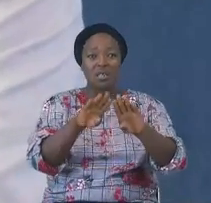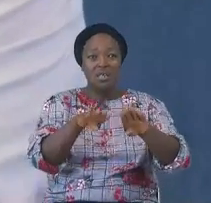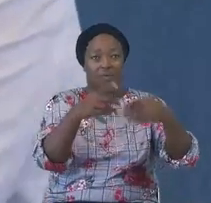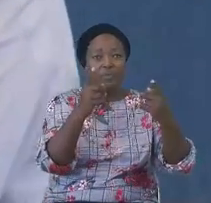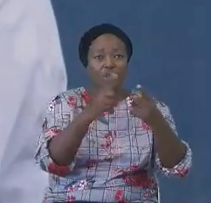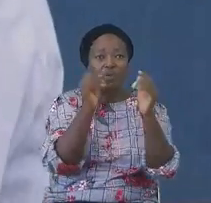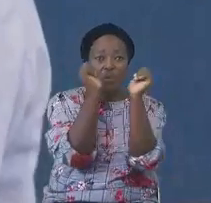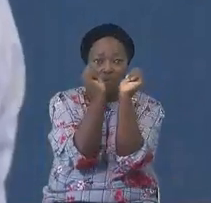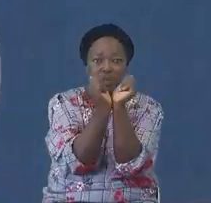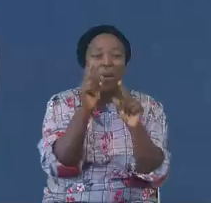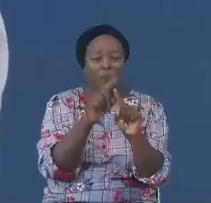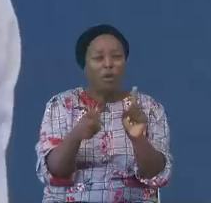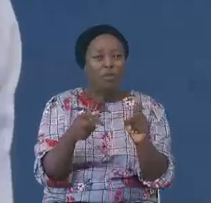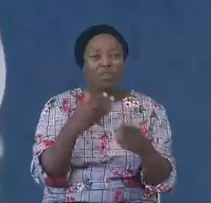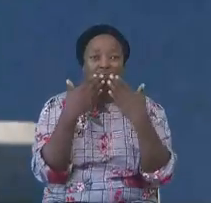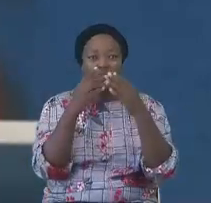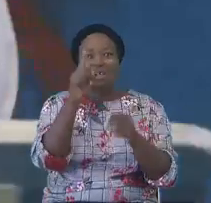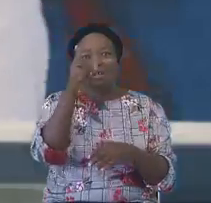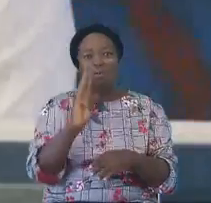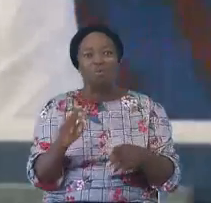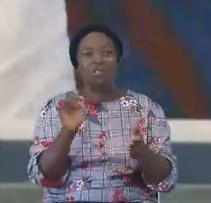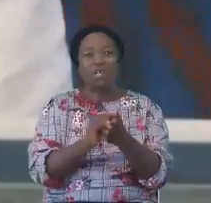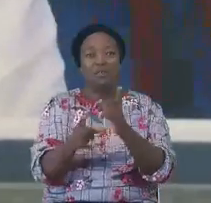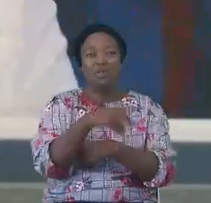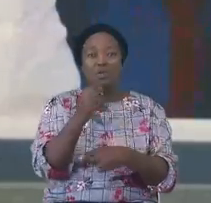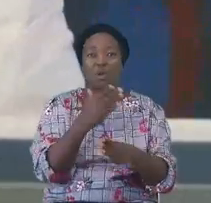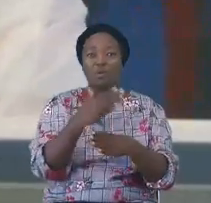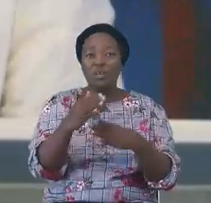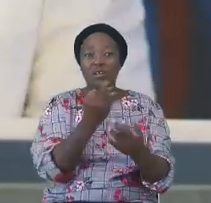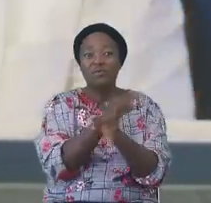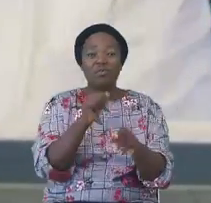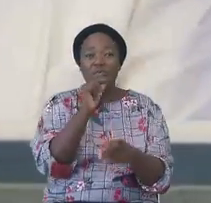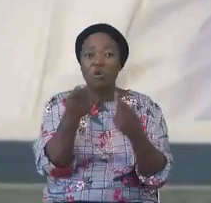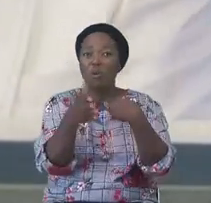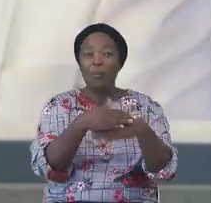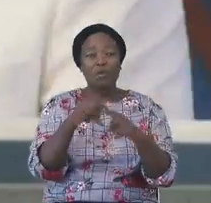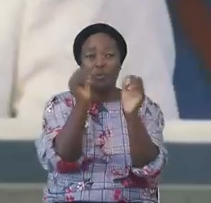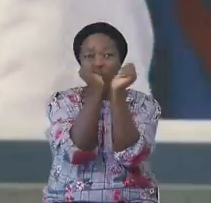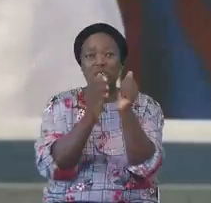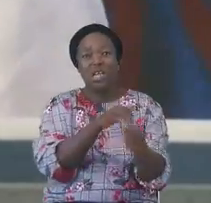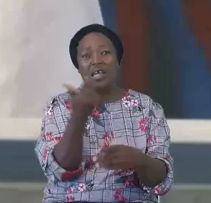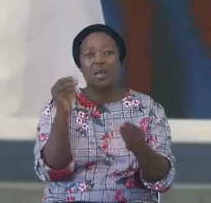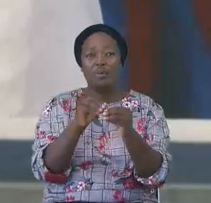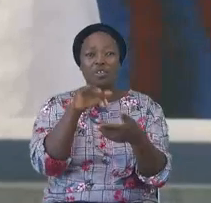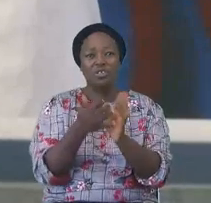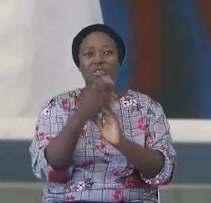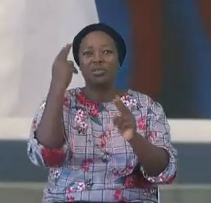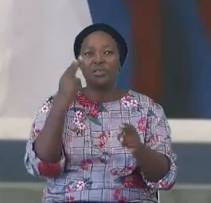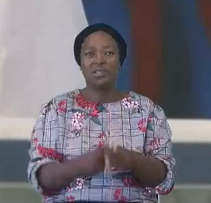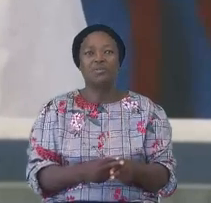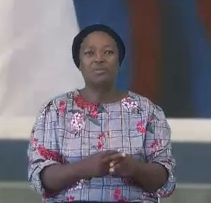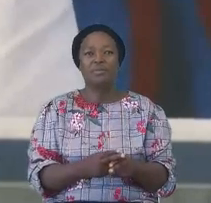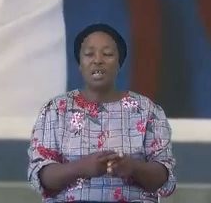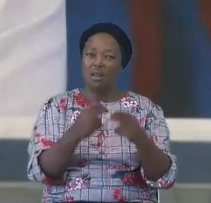retenus dans la servitude. Dieu merci aujourd'hui. tu es totalement libre et tu